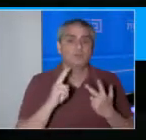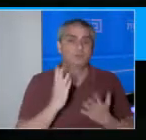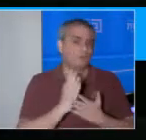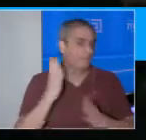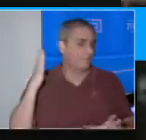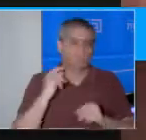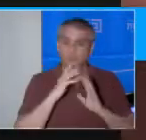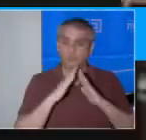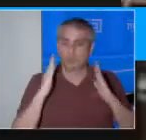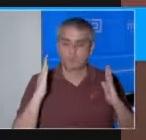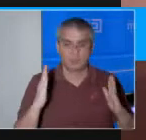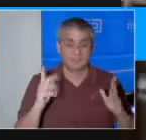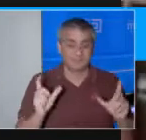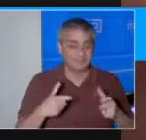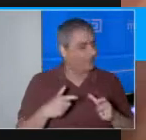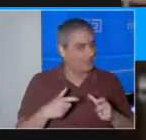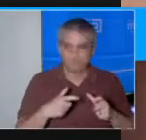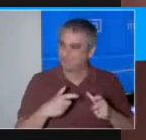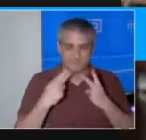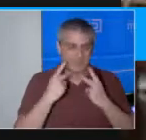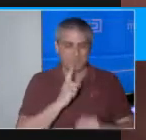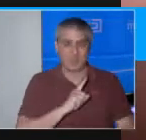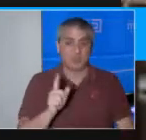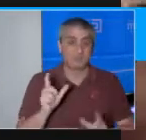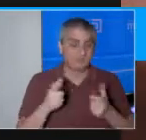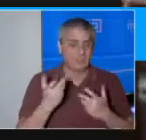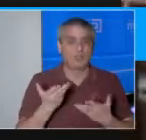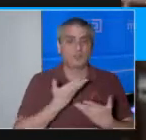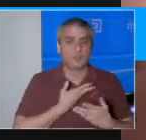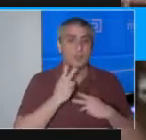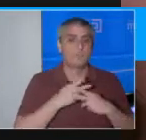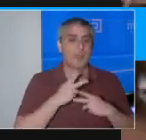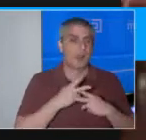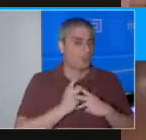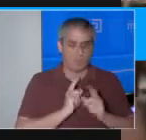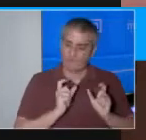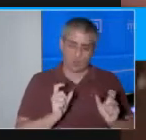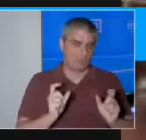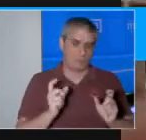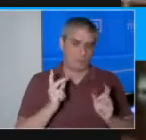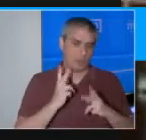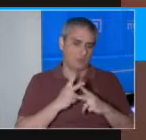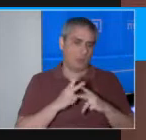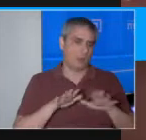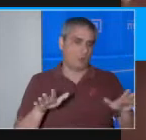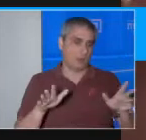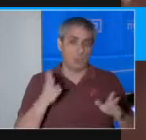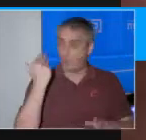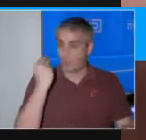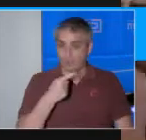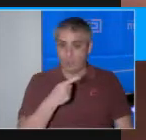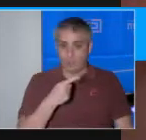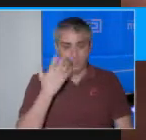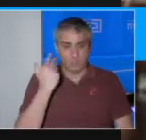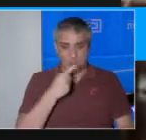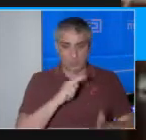כבר קרוב לשנה, סגר הוא לא הפתרון, סגר יוצר מחלות ולא מונע מספיק את התחלואה.